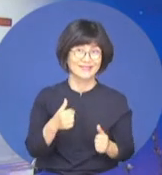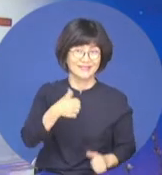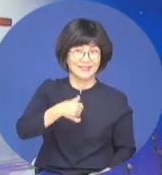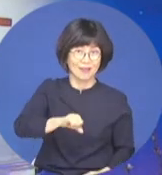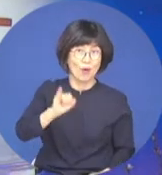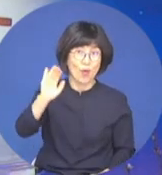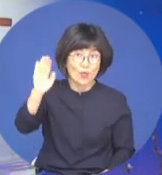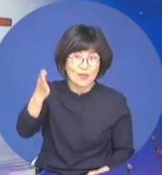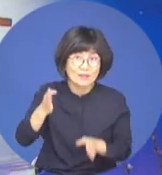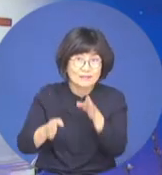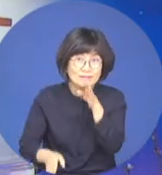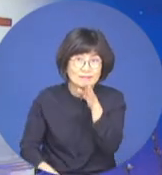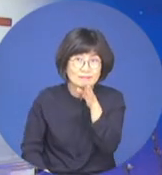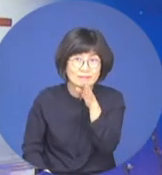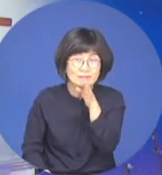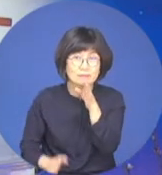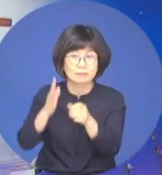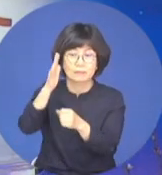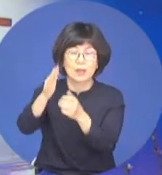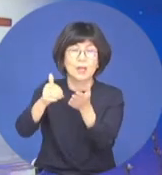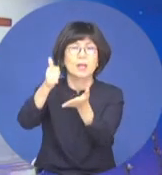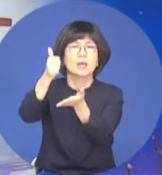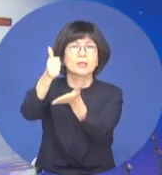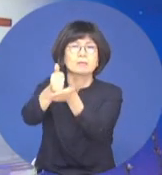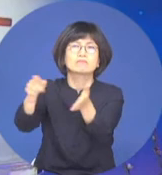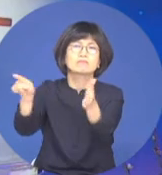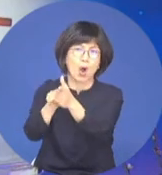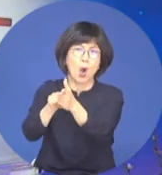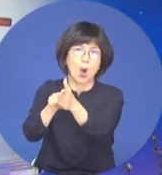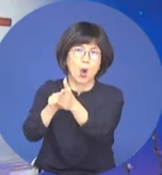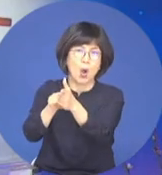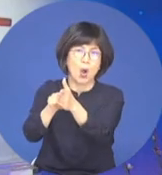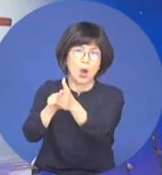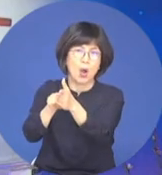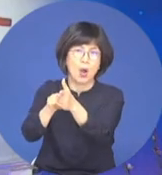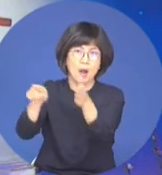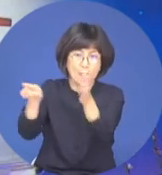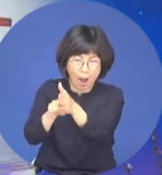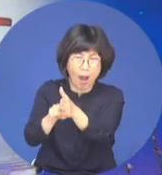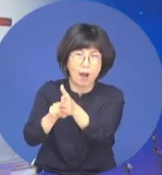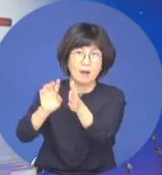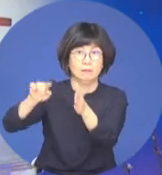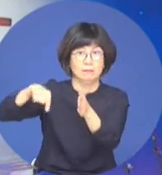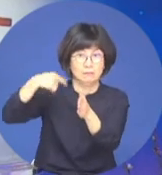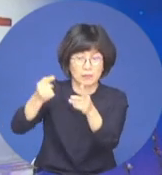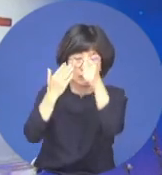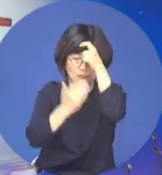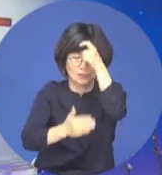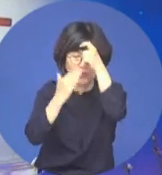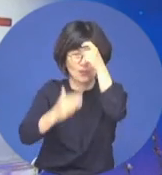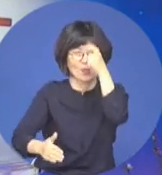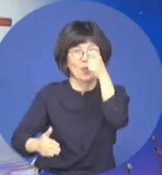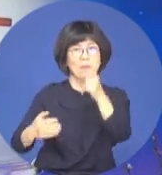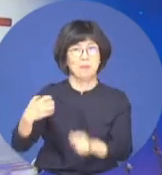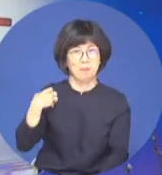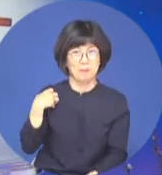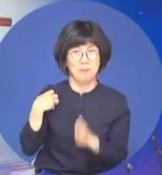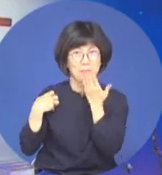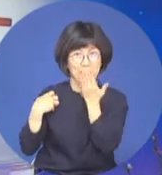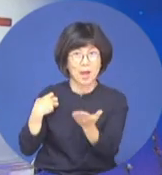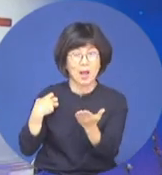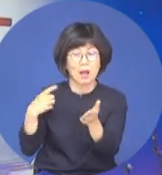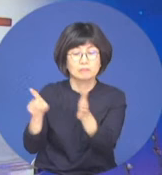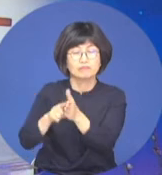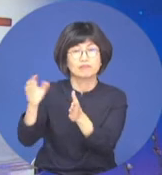제사함 받고 믿음으로 하나님의 자녀가 되고 믿음으로 성도가 됐단 말이에요. 그러므로 믿음으로 구원 받고 믿음으로